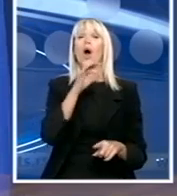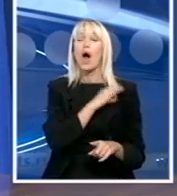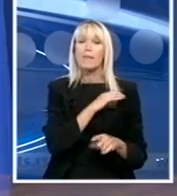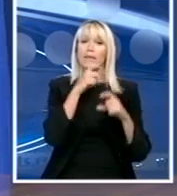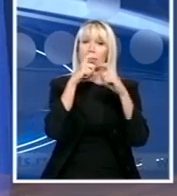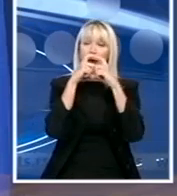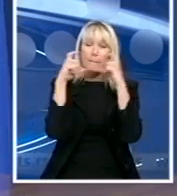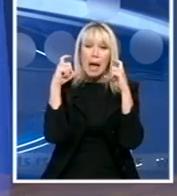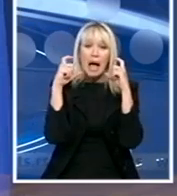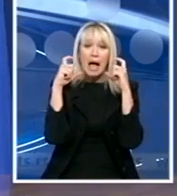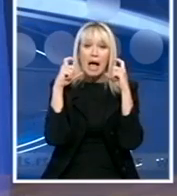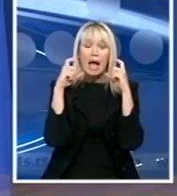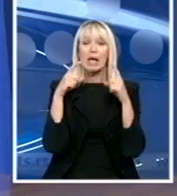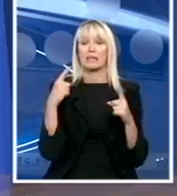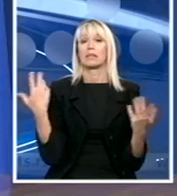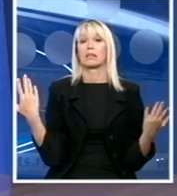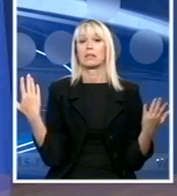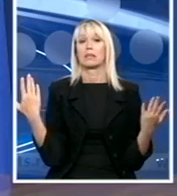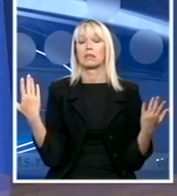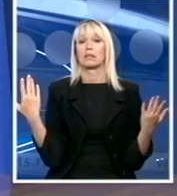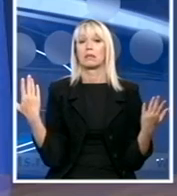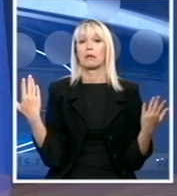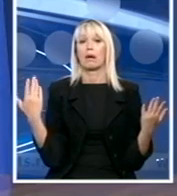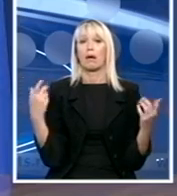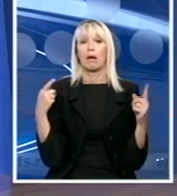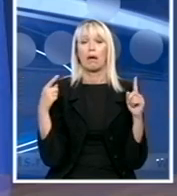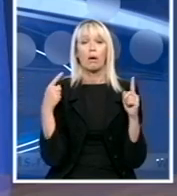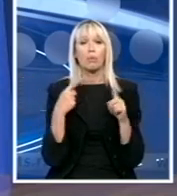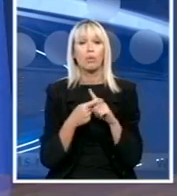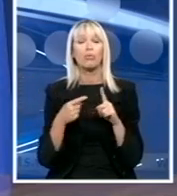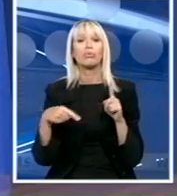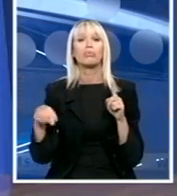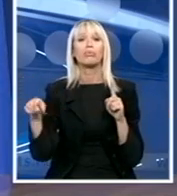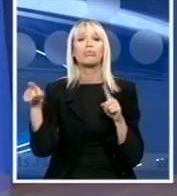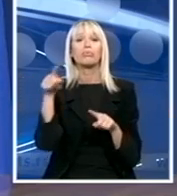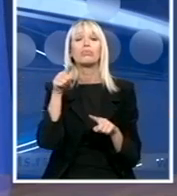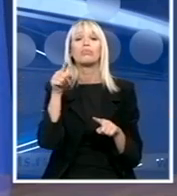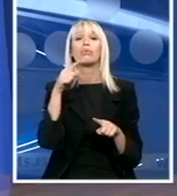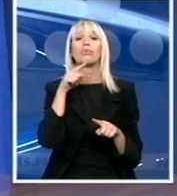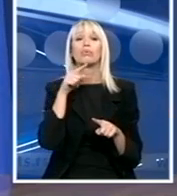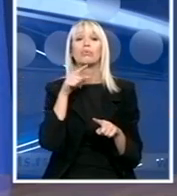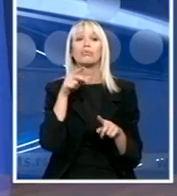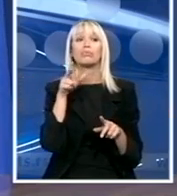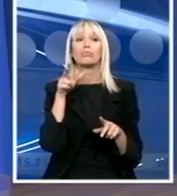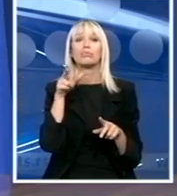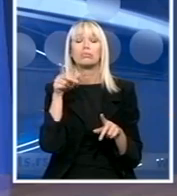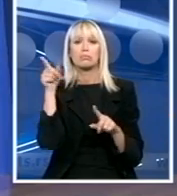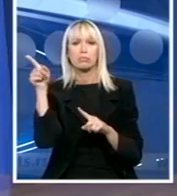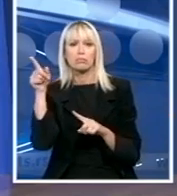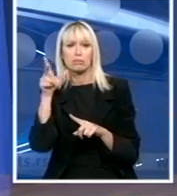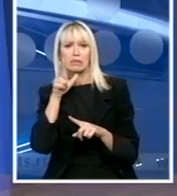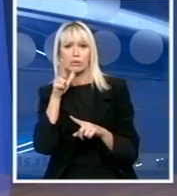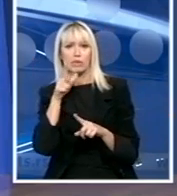i imate potpis onoga, potpis. Imate onog koji je zahtevao i tražio da se o tome raspravlja, da je